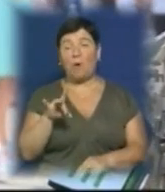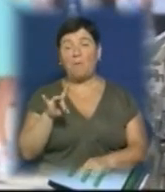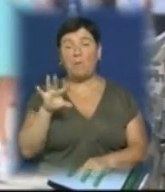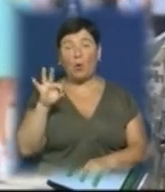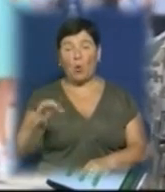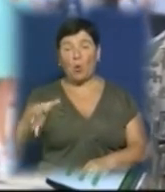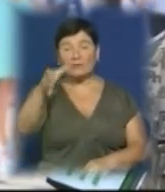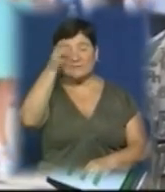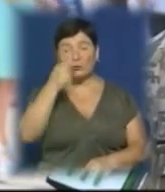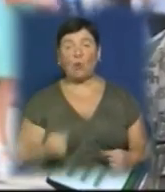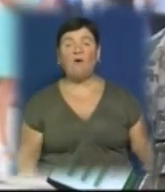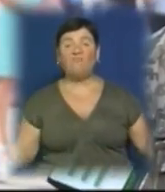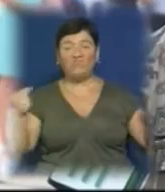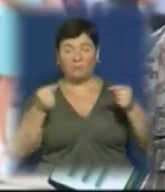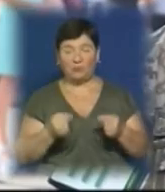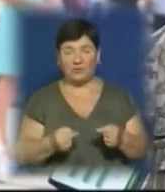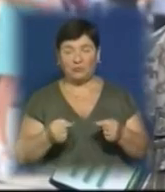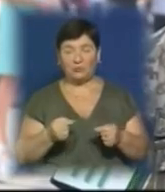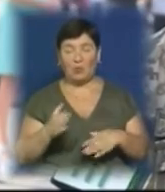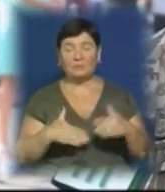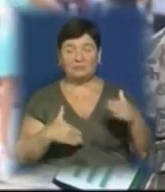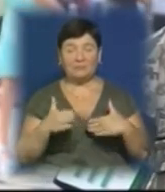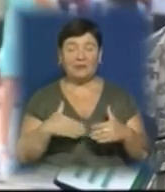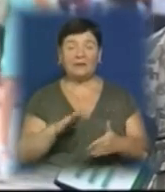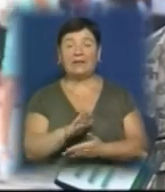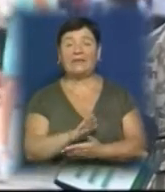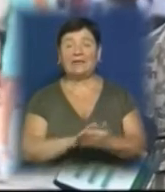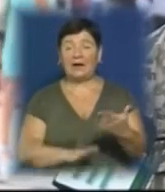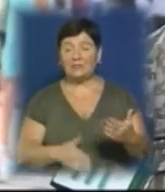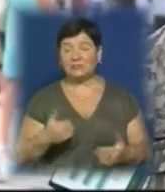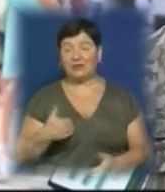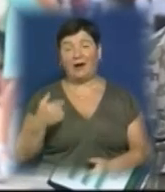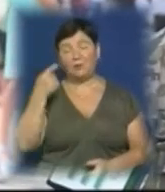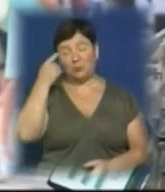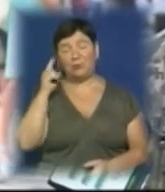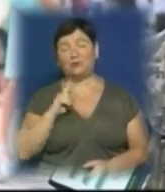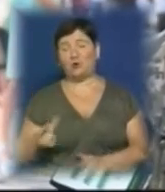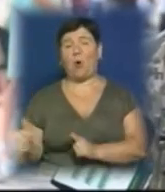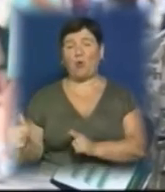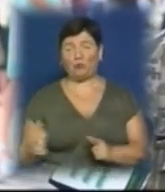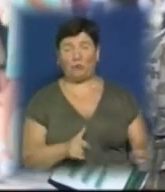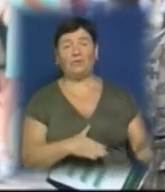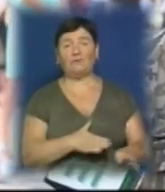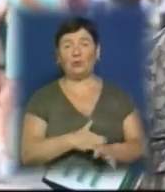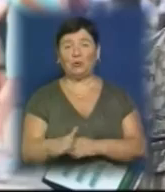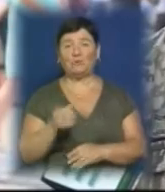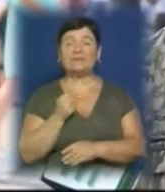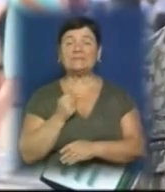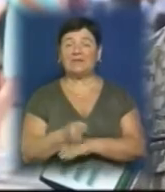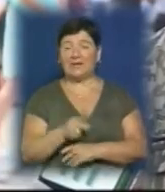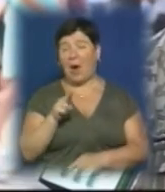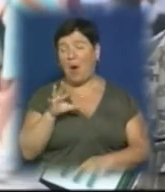освіту відповідно фахову. І далі я гадаю, що вони готові вже виконувати завдання